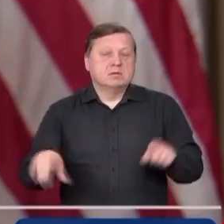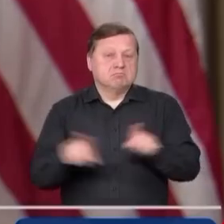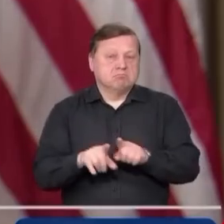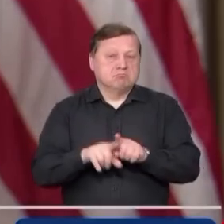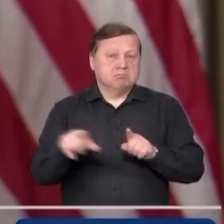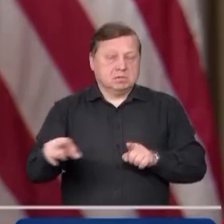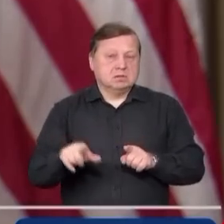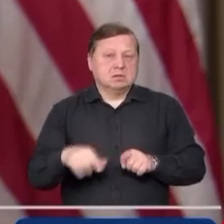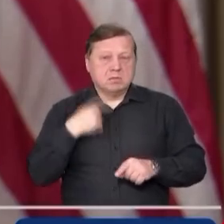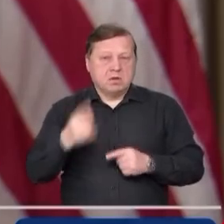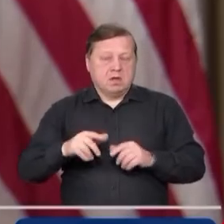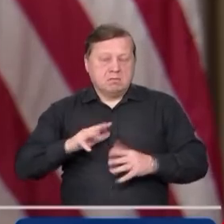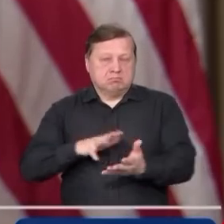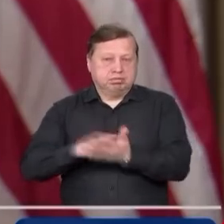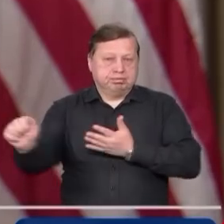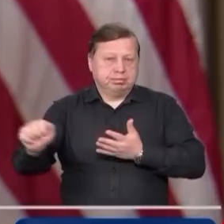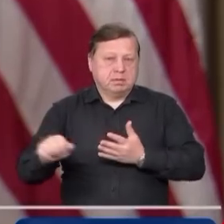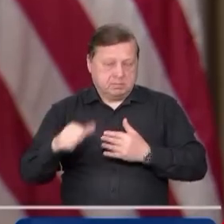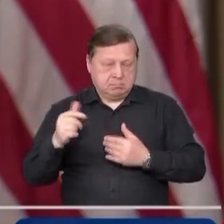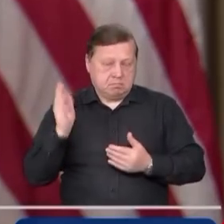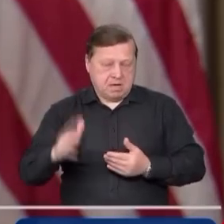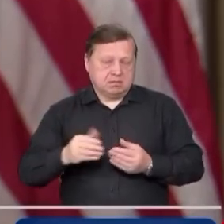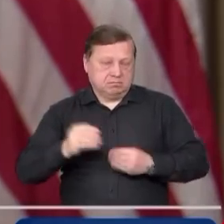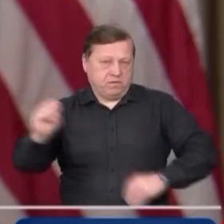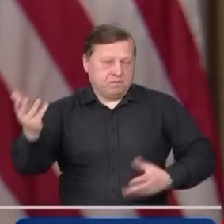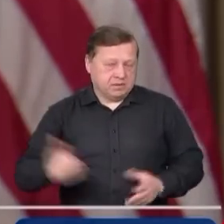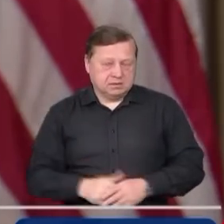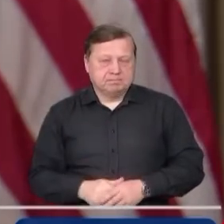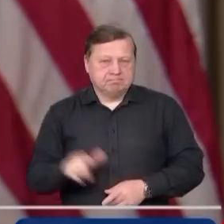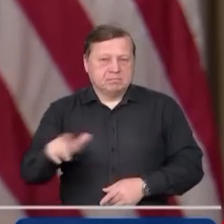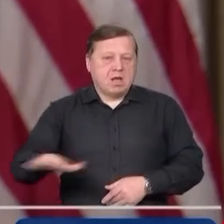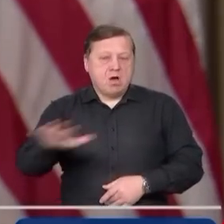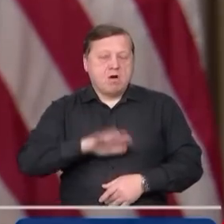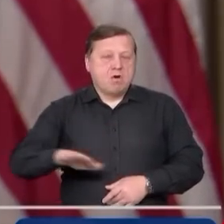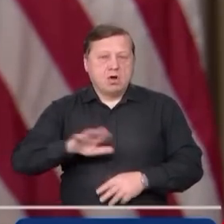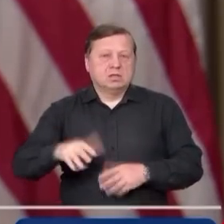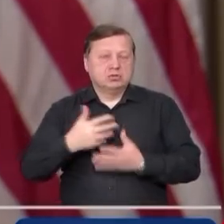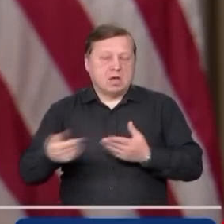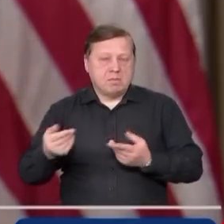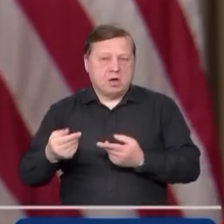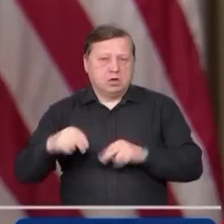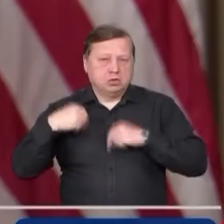do operacyjnej ofensywy w celu odbicia okupowanych terytoriów.